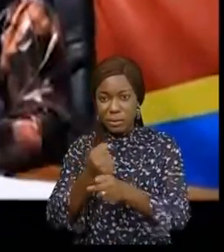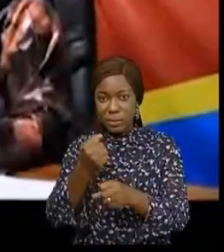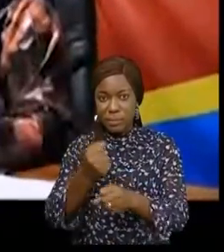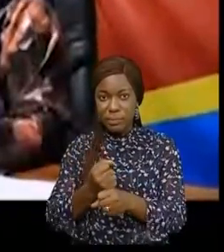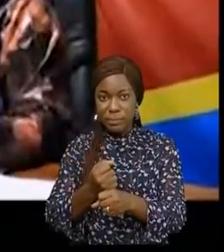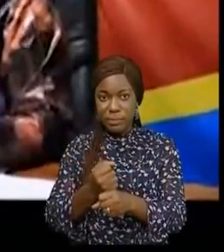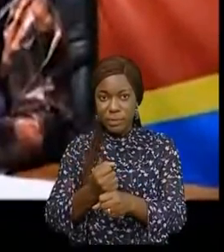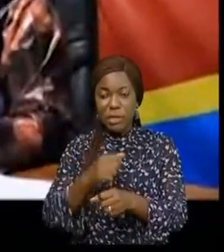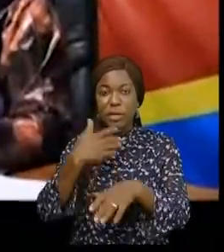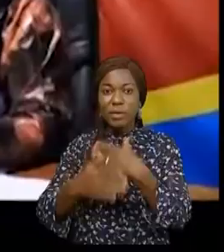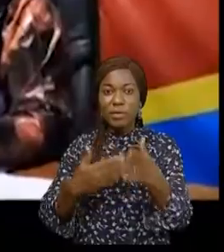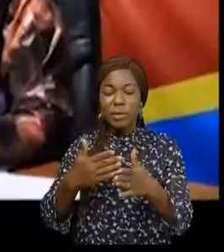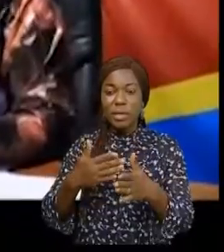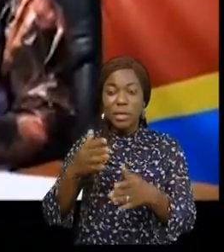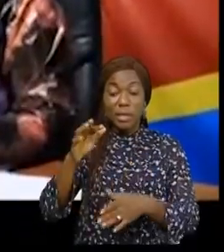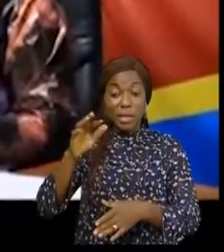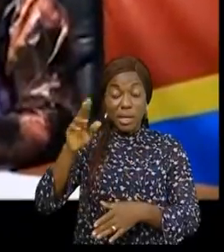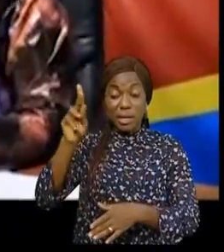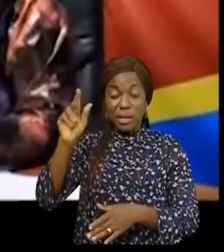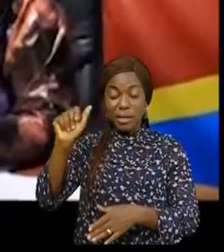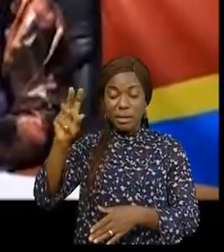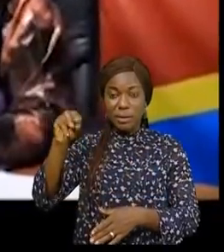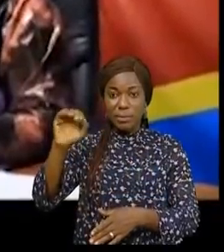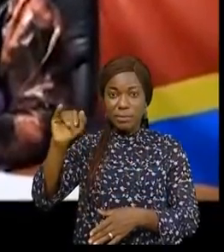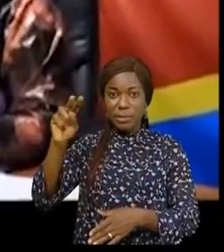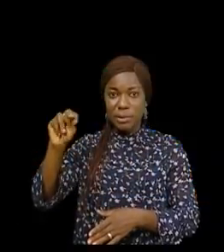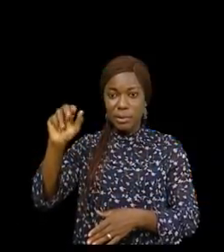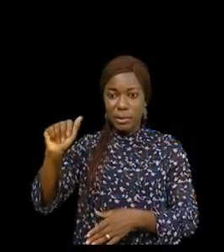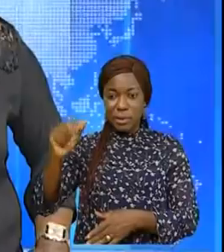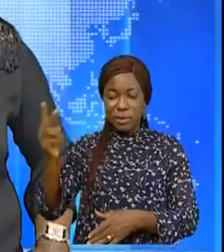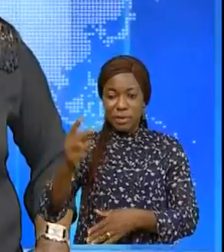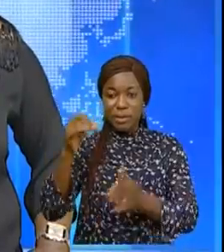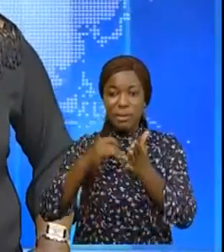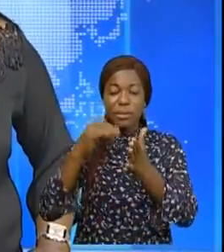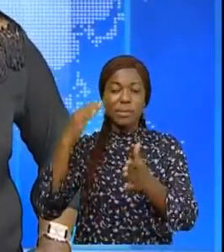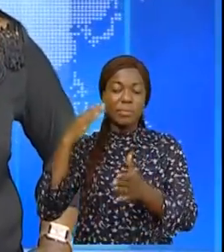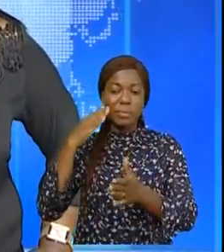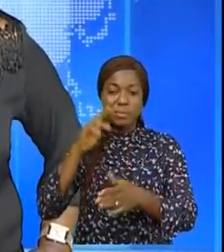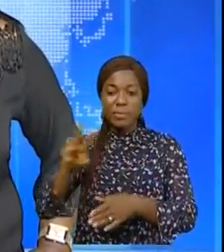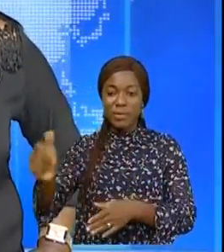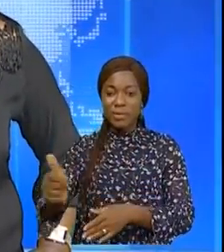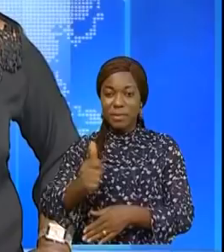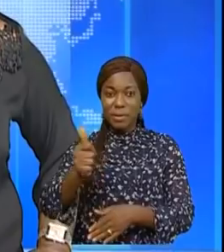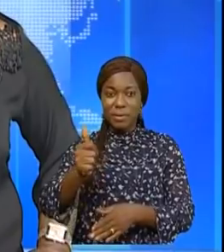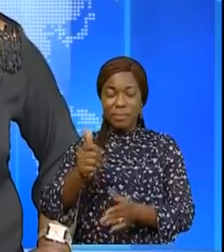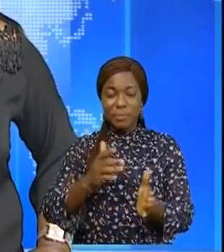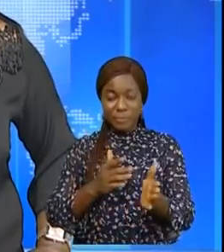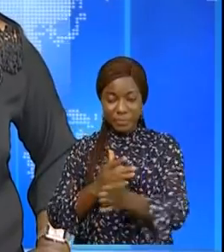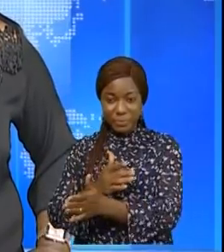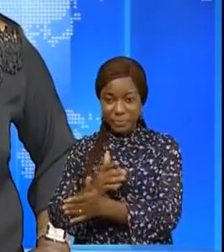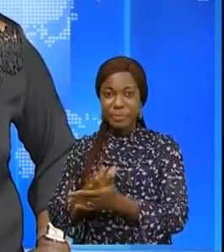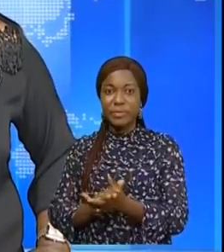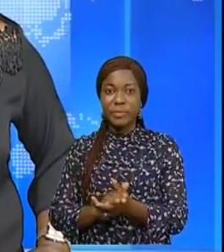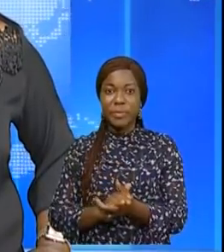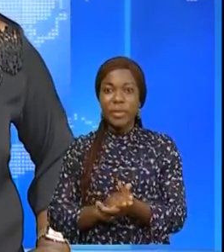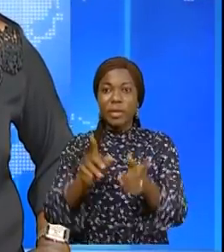PA Kamina le 26 mai 2021. Le secrétaire général de l'UDPS Kibasa, maître